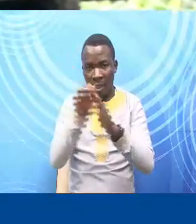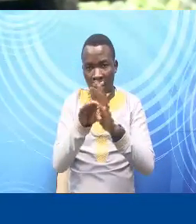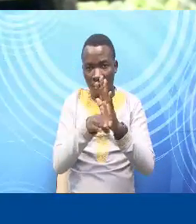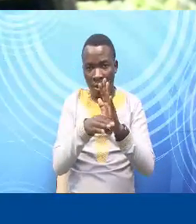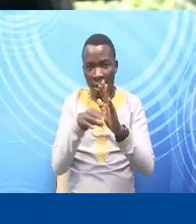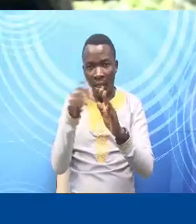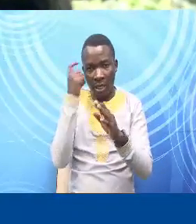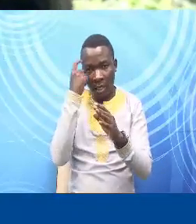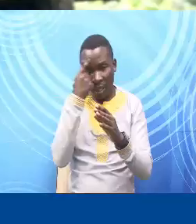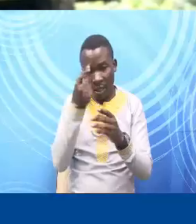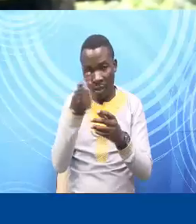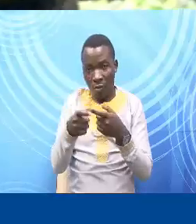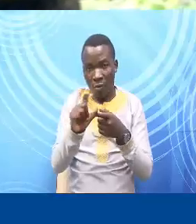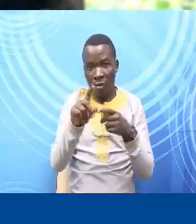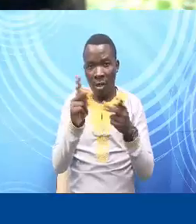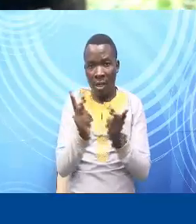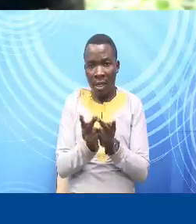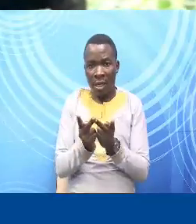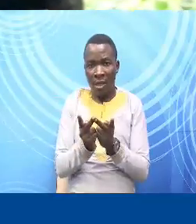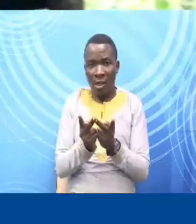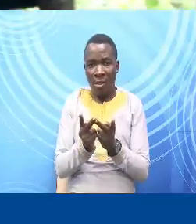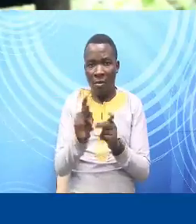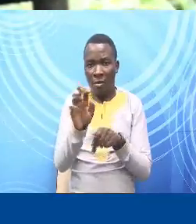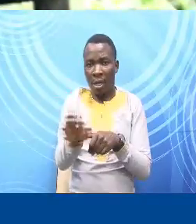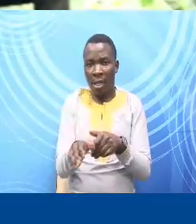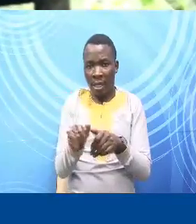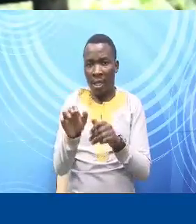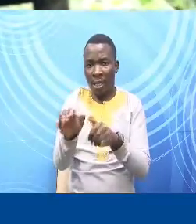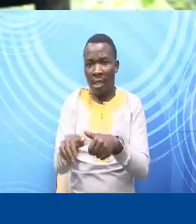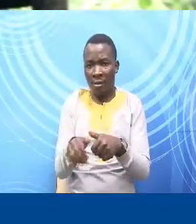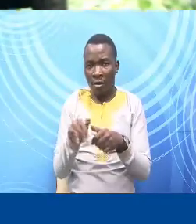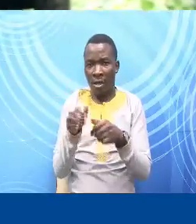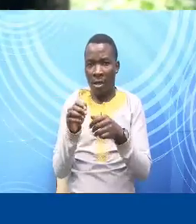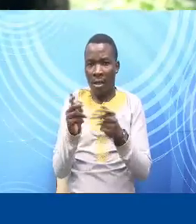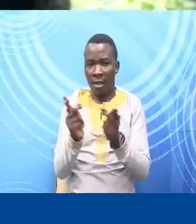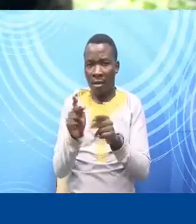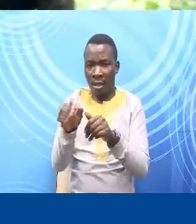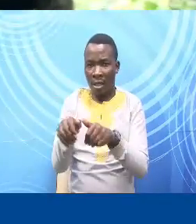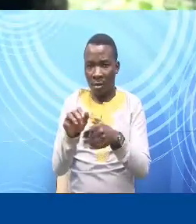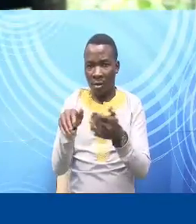buhingwa, ahahingwa hose hagahingwa.